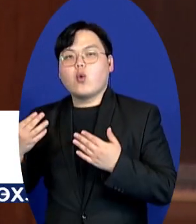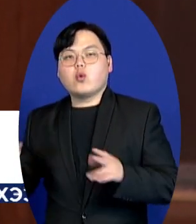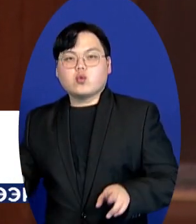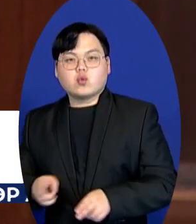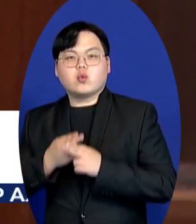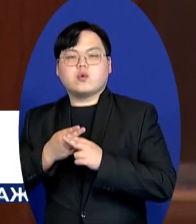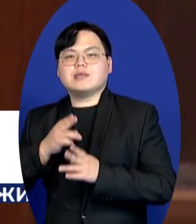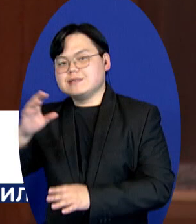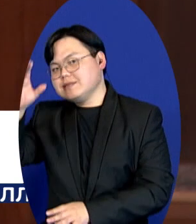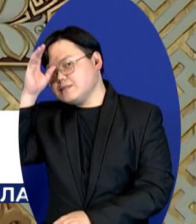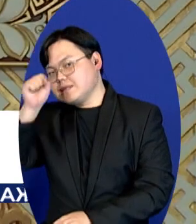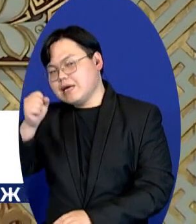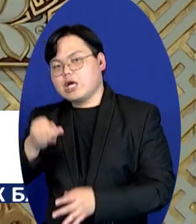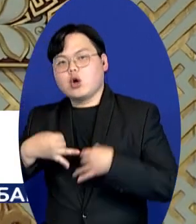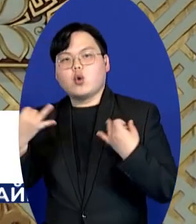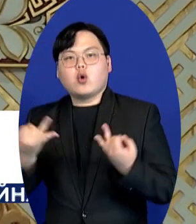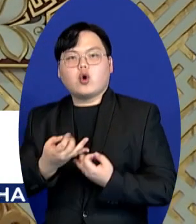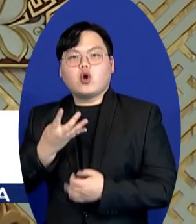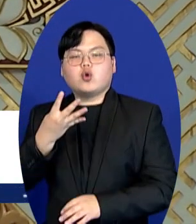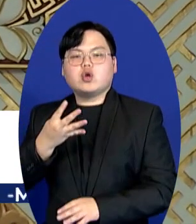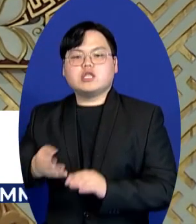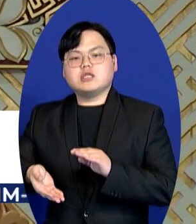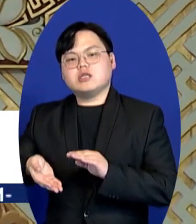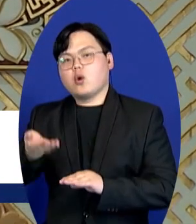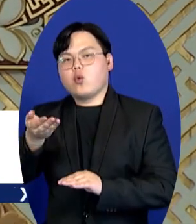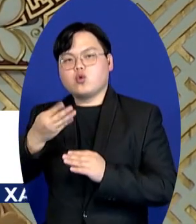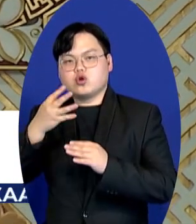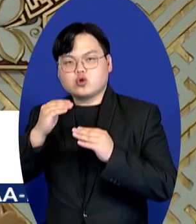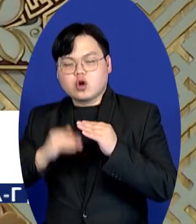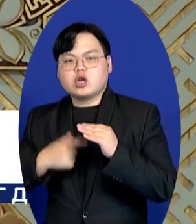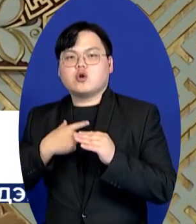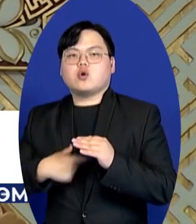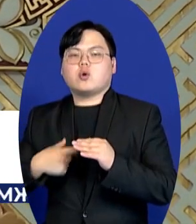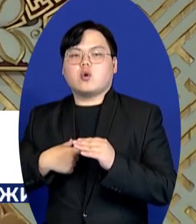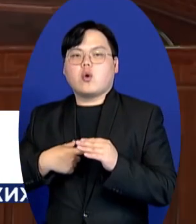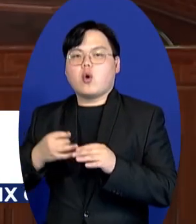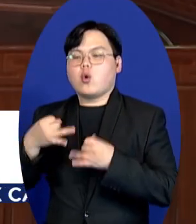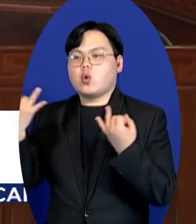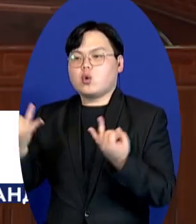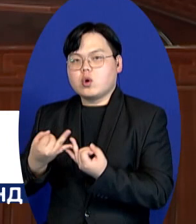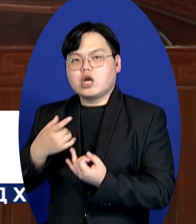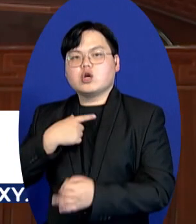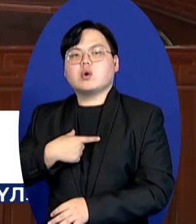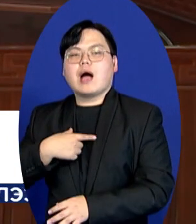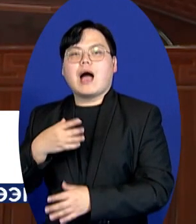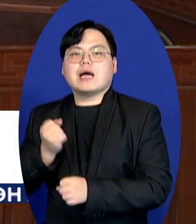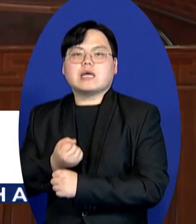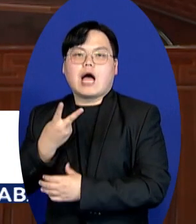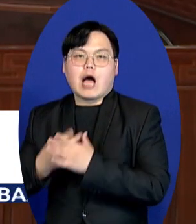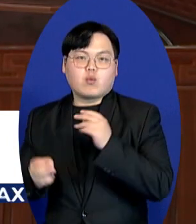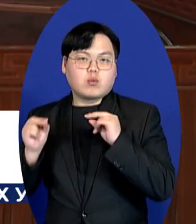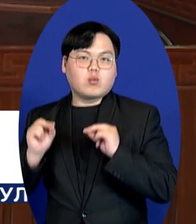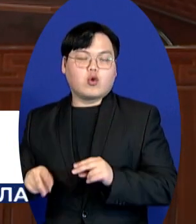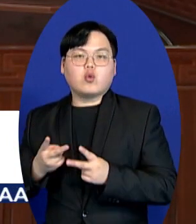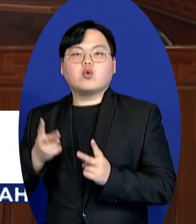эргэн сайд болон засгийн газрын 4-өөс илүүгүй гишүүн улсын хурлын гишүүний албыг хавсран хашиж болох үндсэн хуулийн нэмэлт өөрчлөлтийн